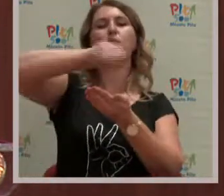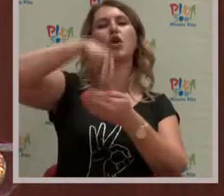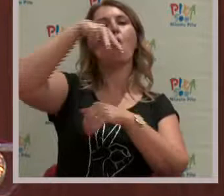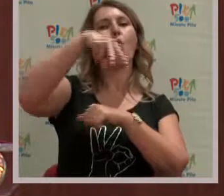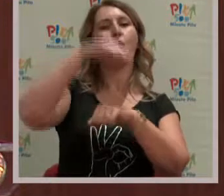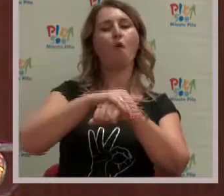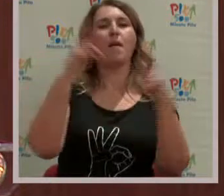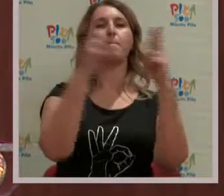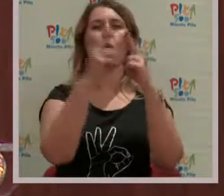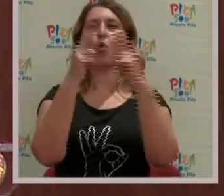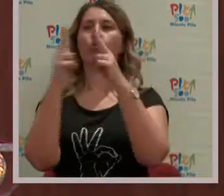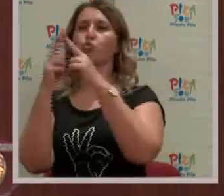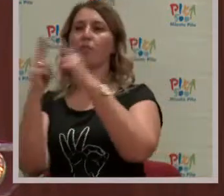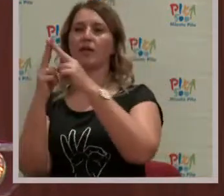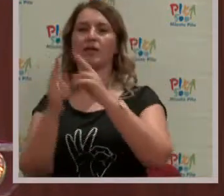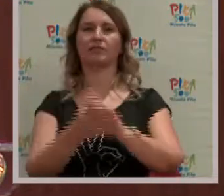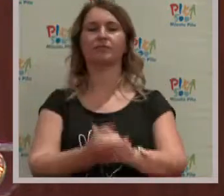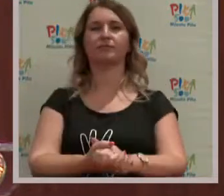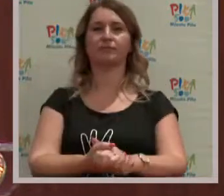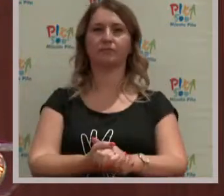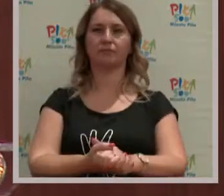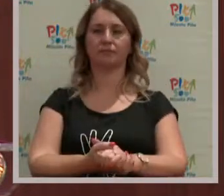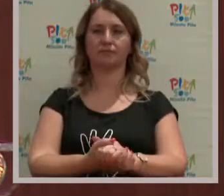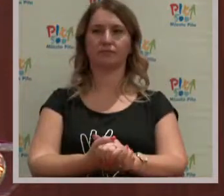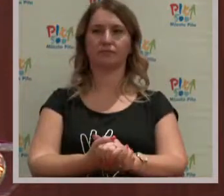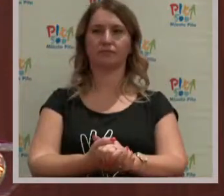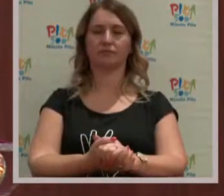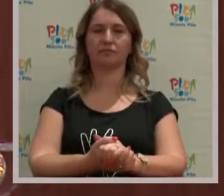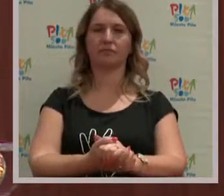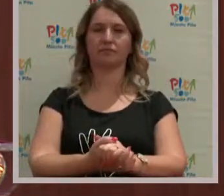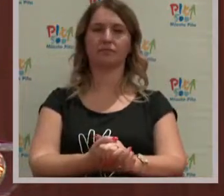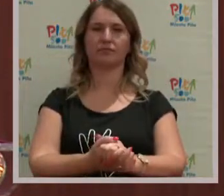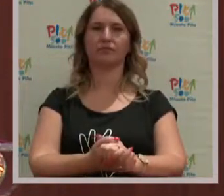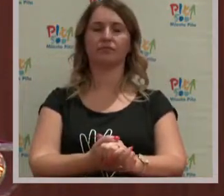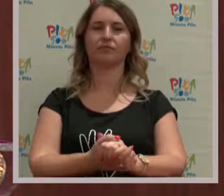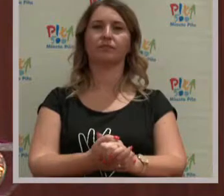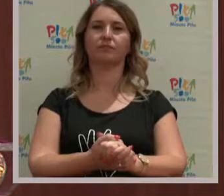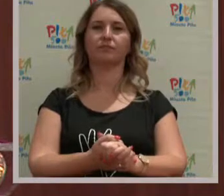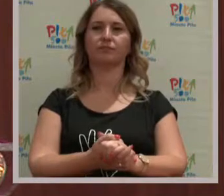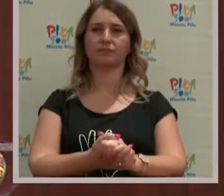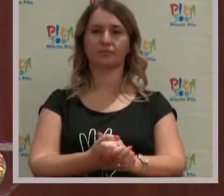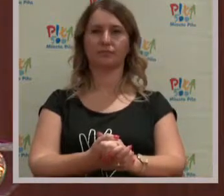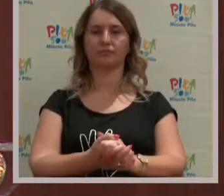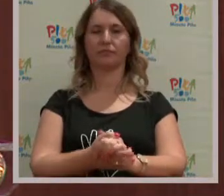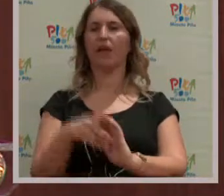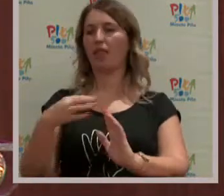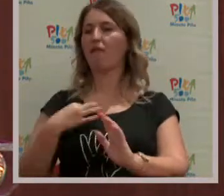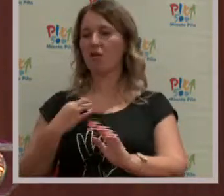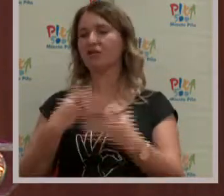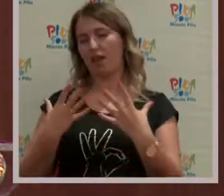porozumienie. Jest dobra wola naszego partnera z drugiej strony,